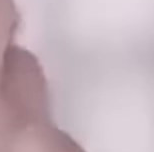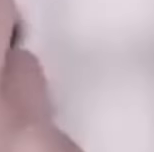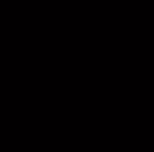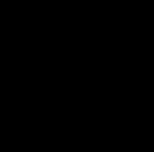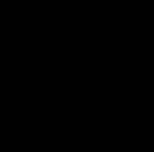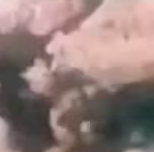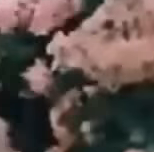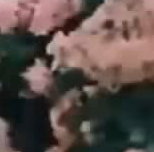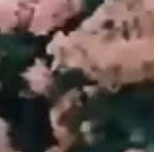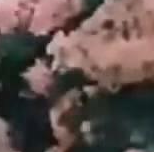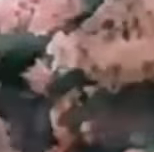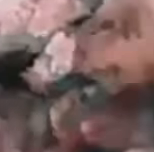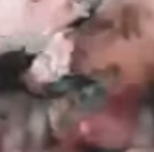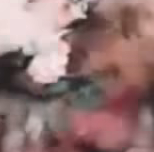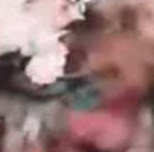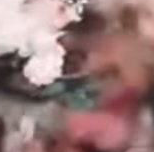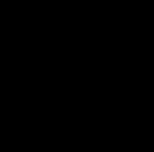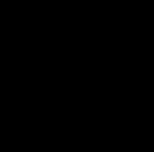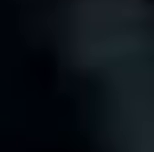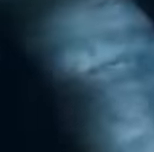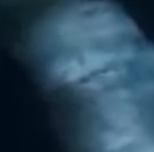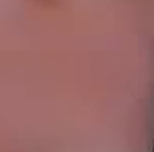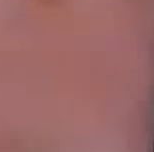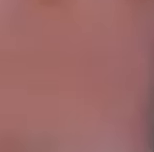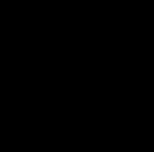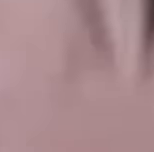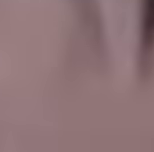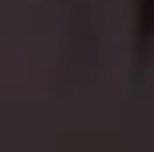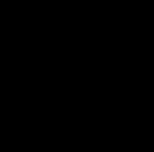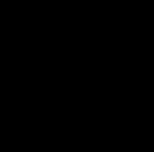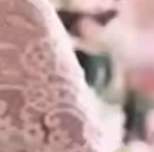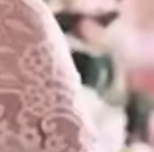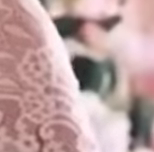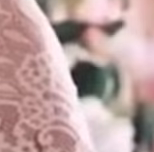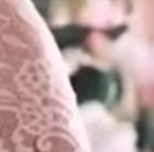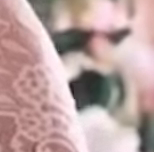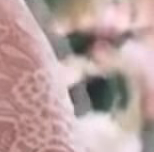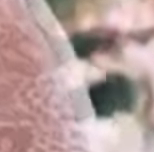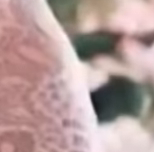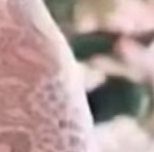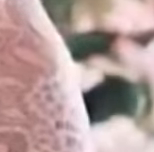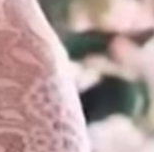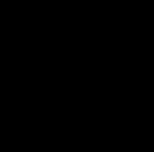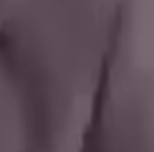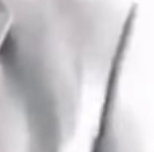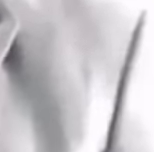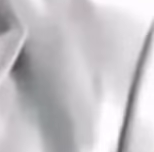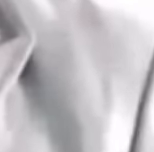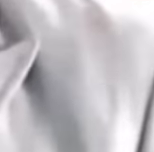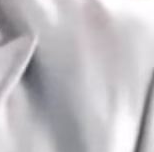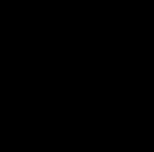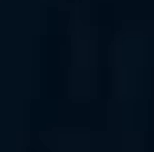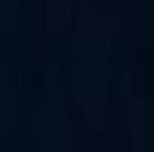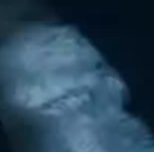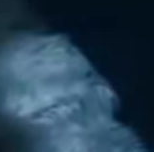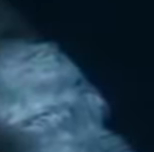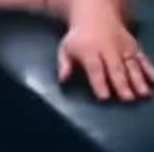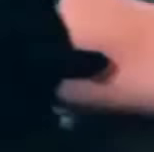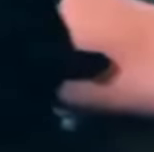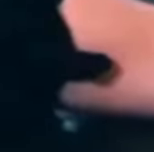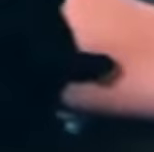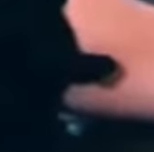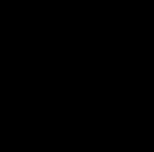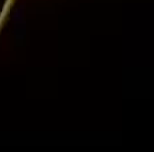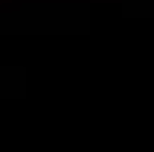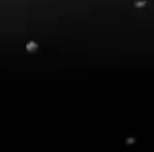One woman's dream is another woman's nightmare. I'll always be here to support you. Be your lover, to be your